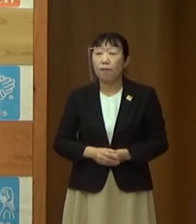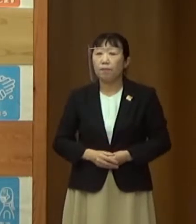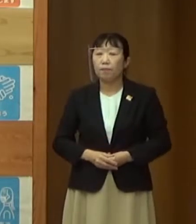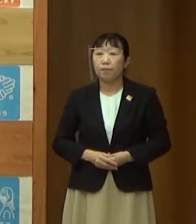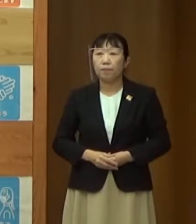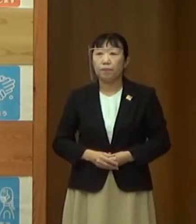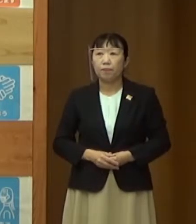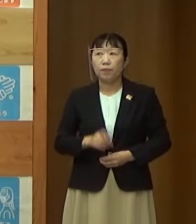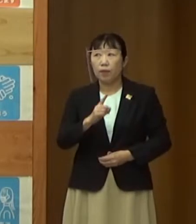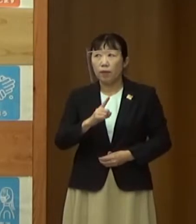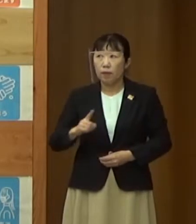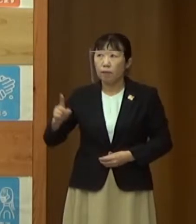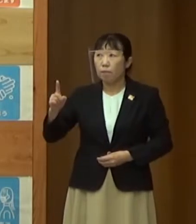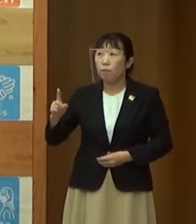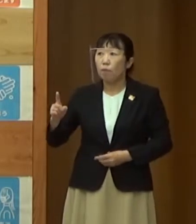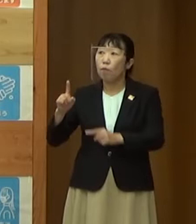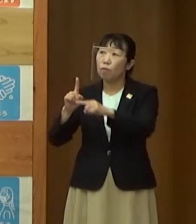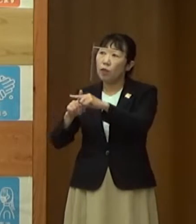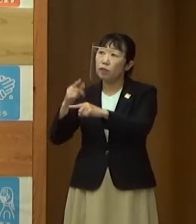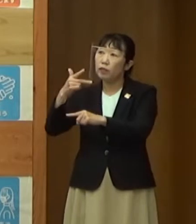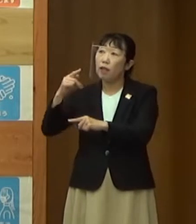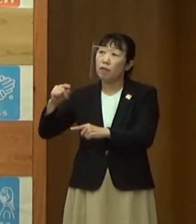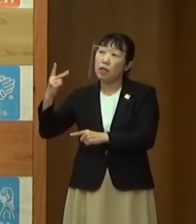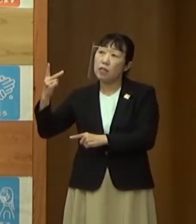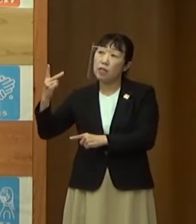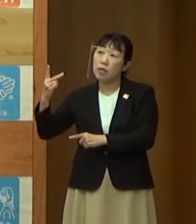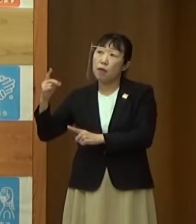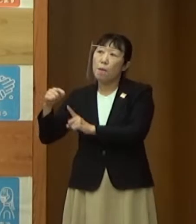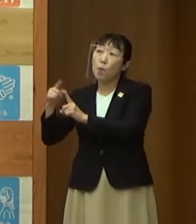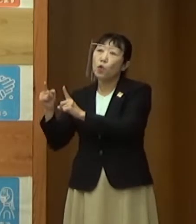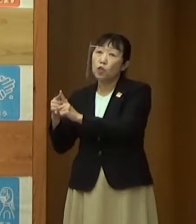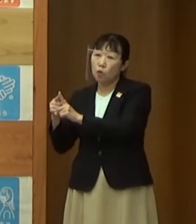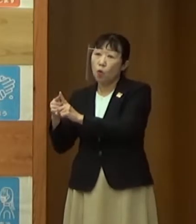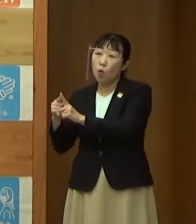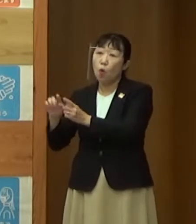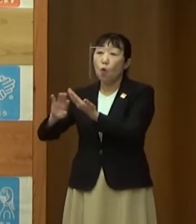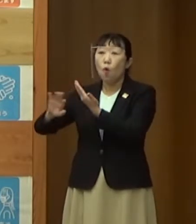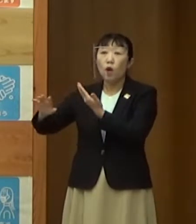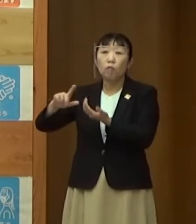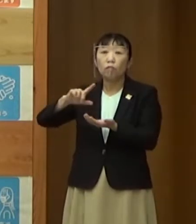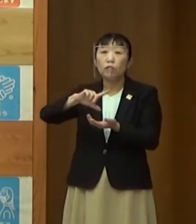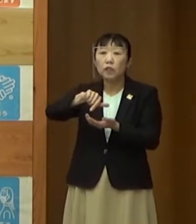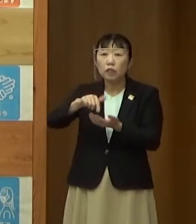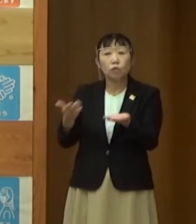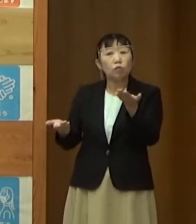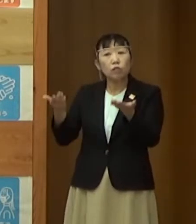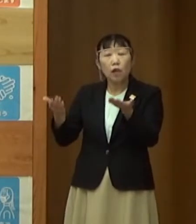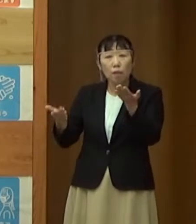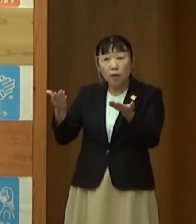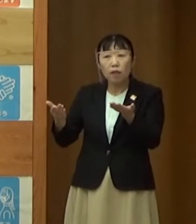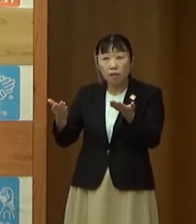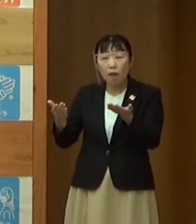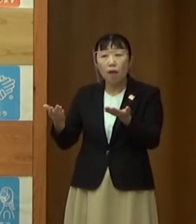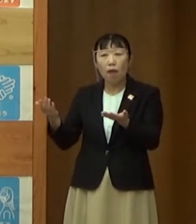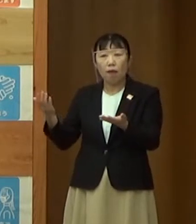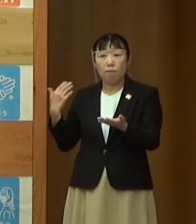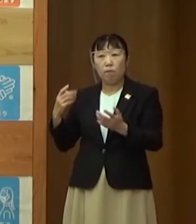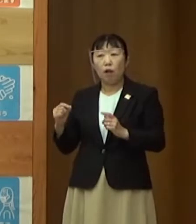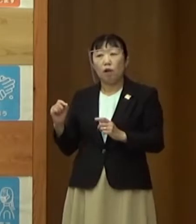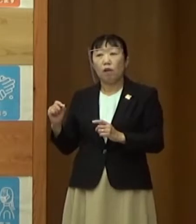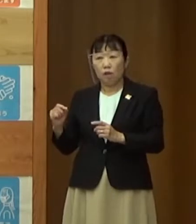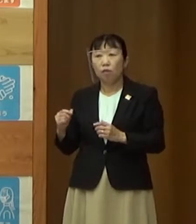プラス 7.2 ポイントってことで、他のところに比べて 前回と比較して増加しています